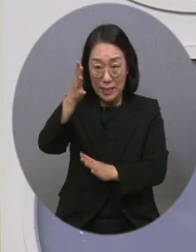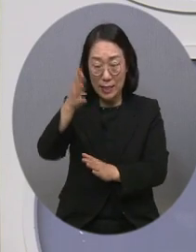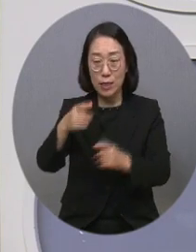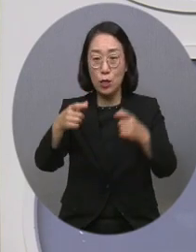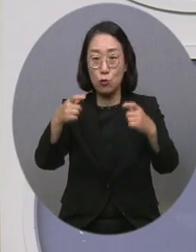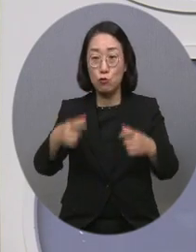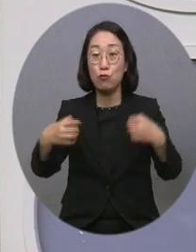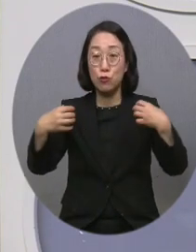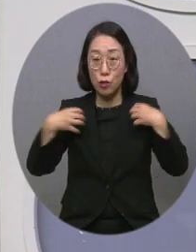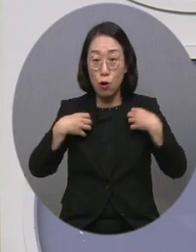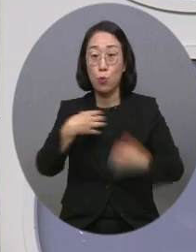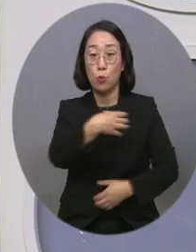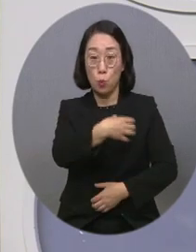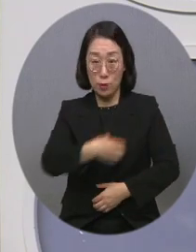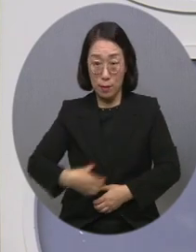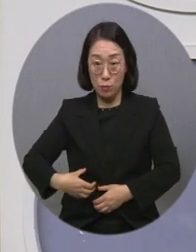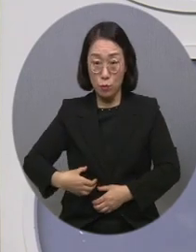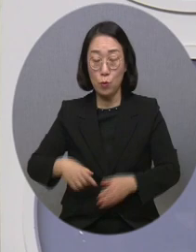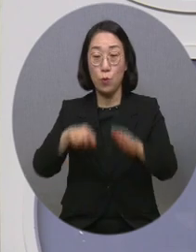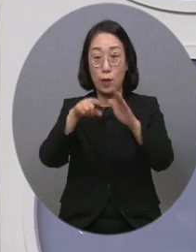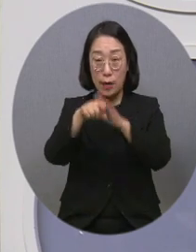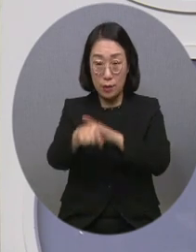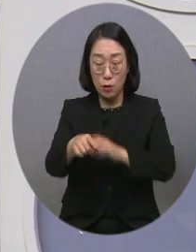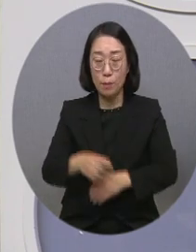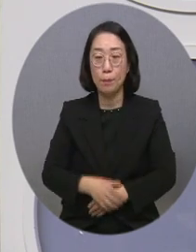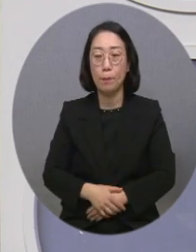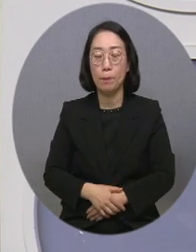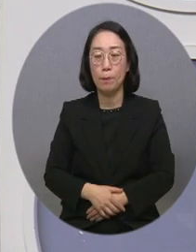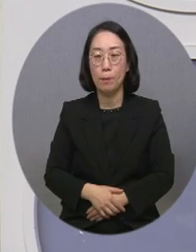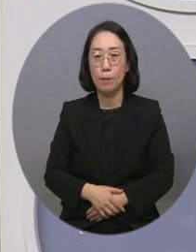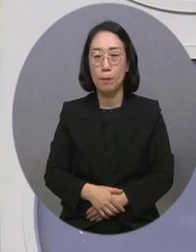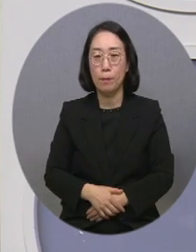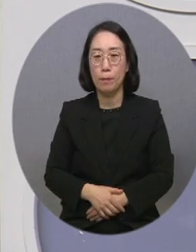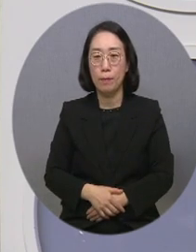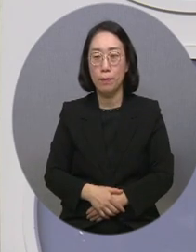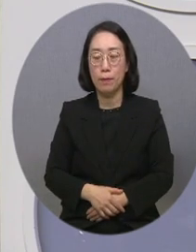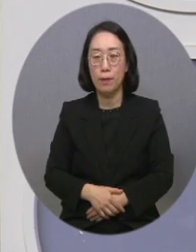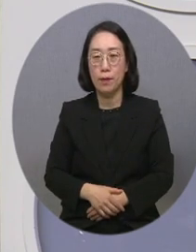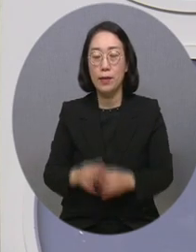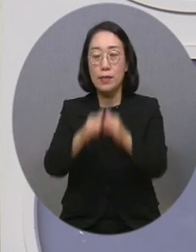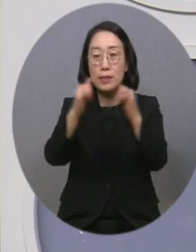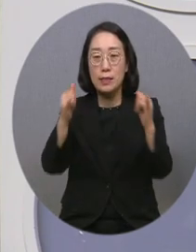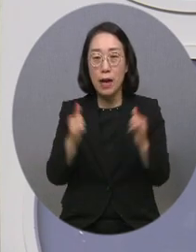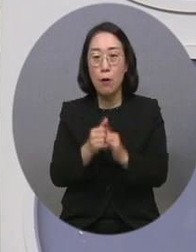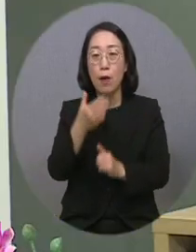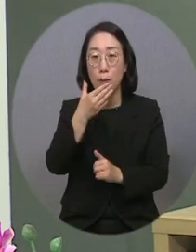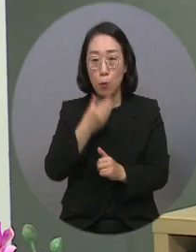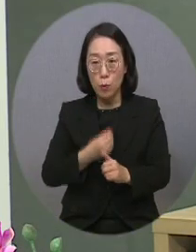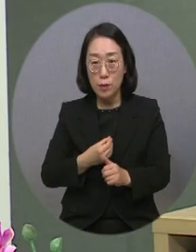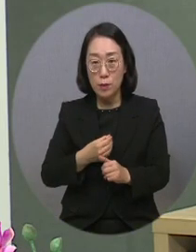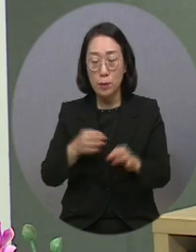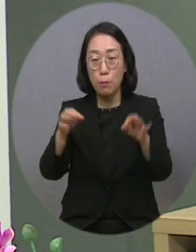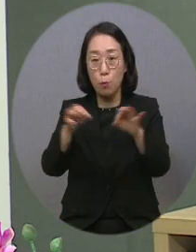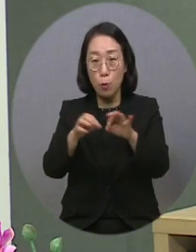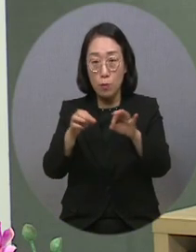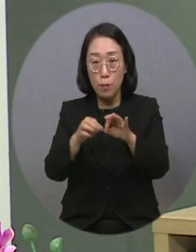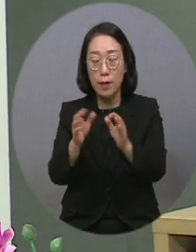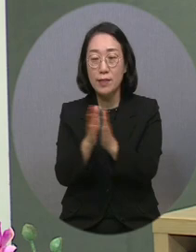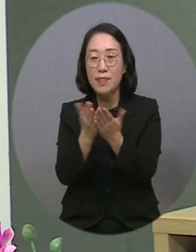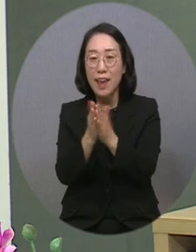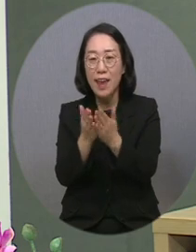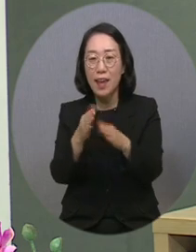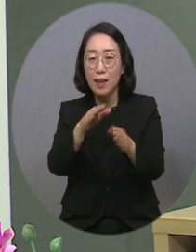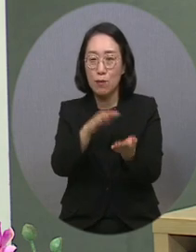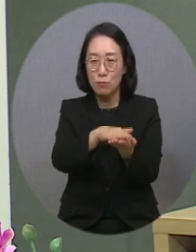구청이랄지 동사무소랄지 이런 데 가시지 않습니까? 예, 예. 가시면은 사회복지 공동 모금회에 그 팜플렛도 있고요.